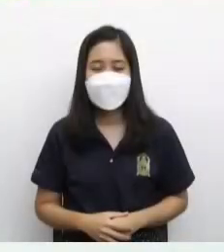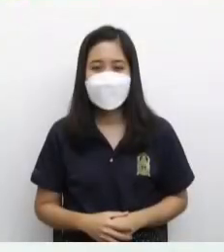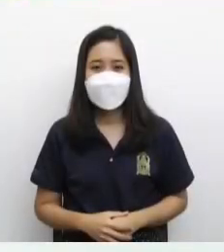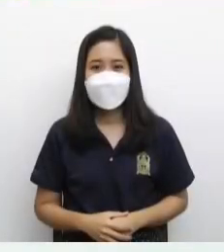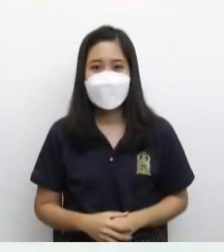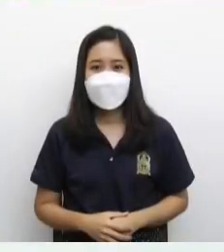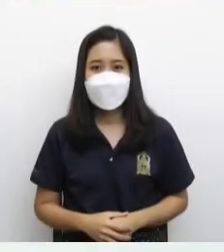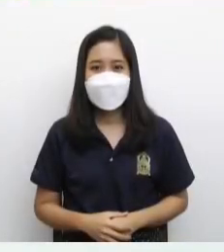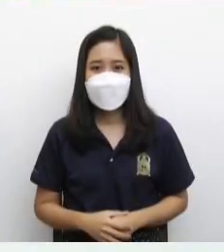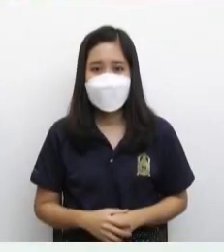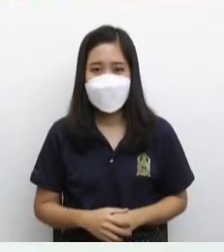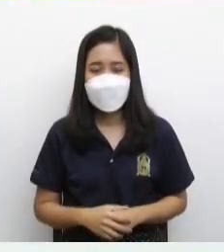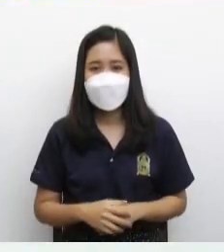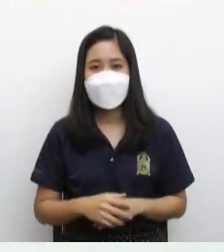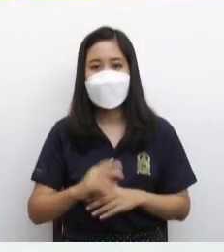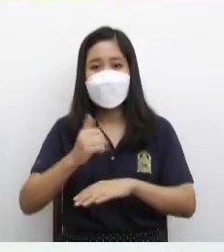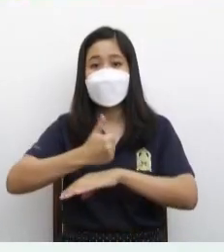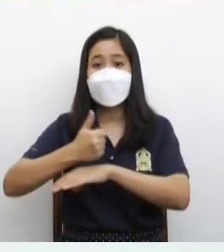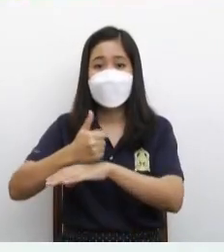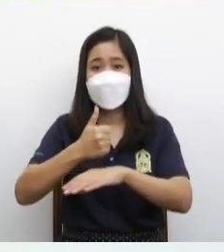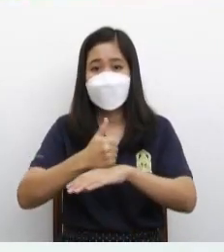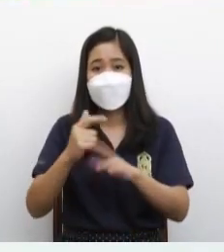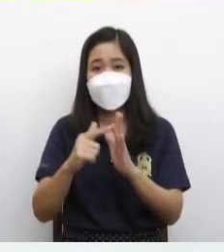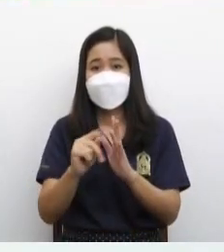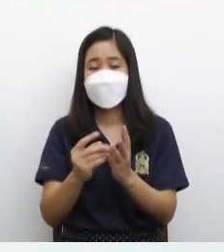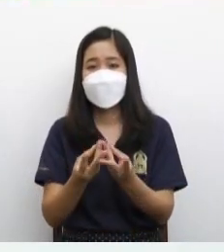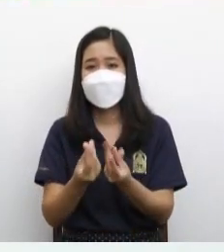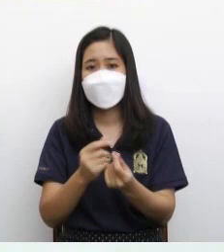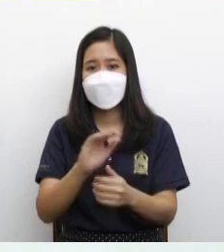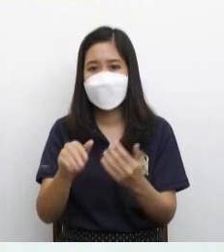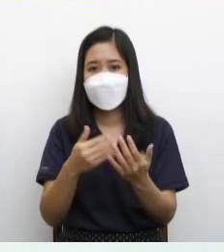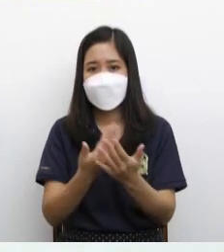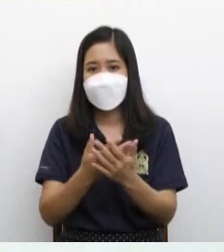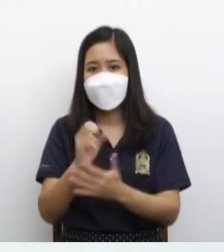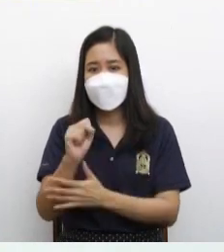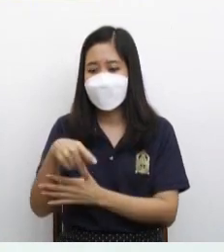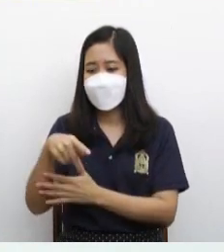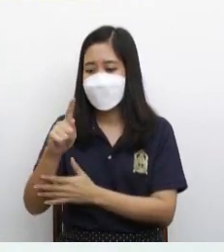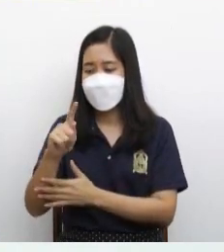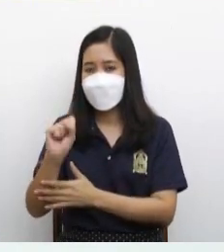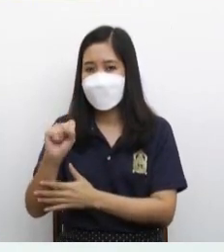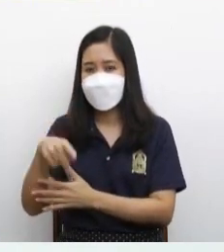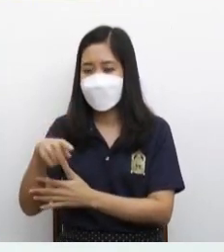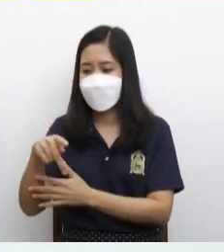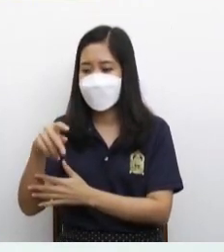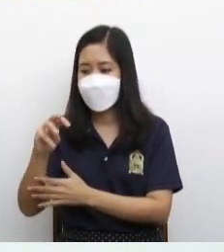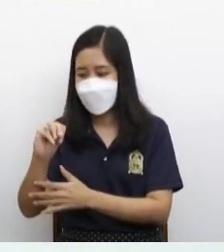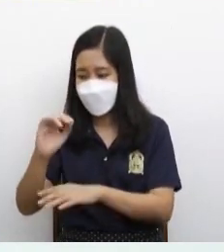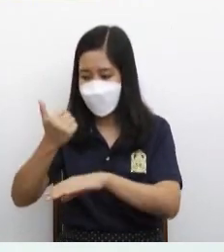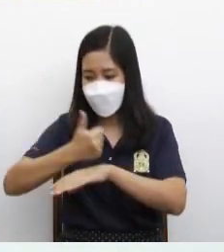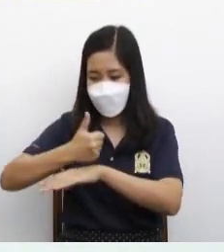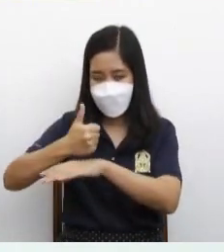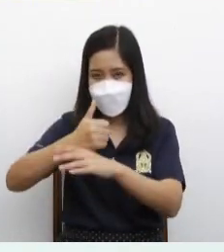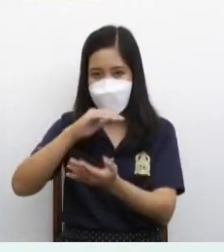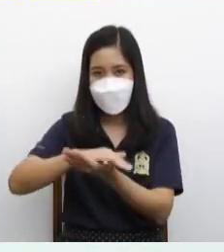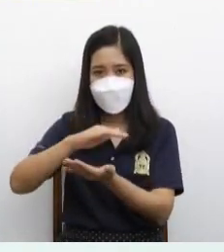นะครับเรียนท่านผู้ในการสำนักงานเขตพื้นที่การศึกษาทั้งประถมและมัธยมท่านผู้บริหารสถานศึกษา